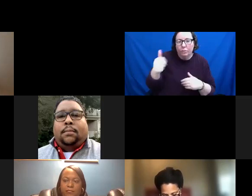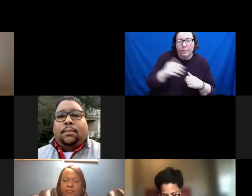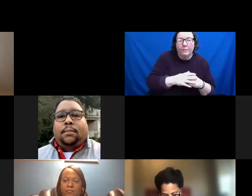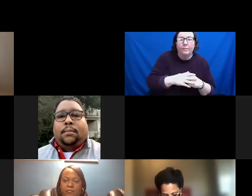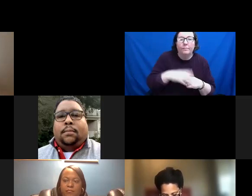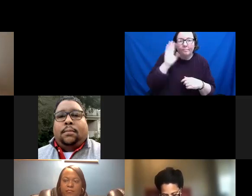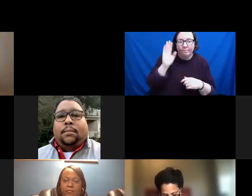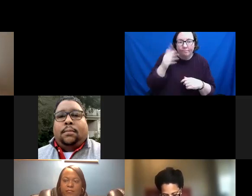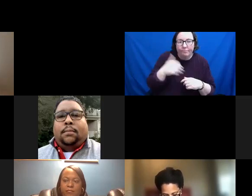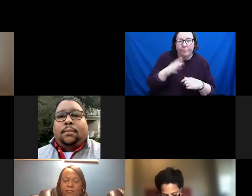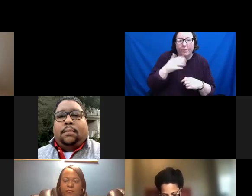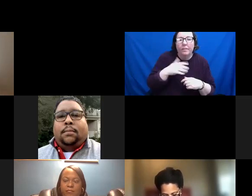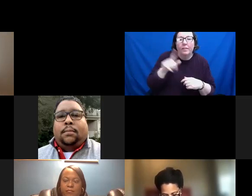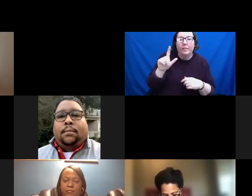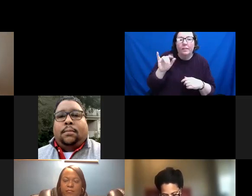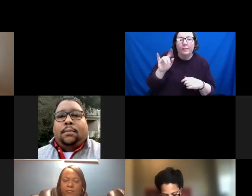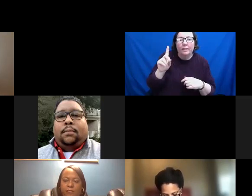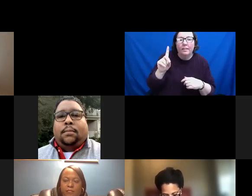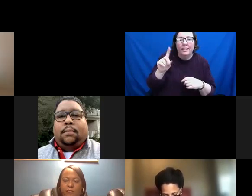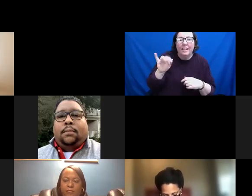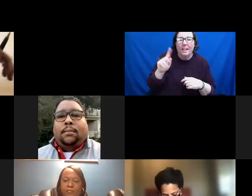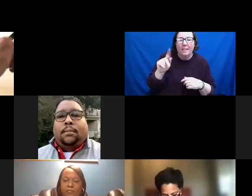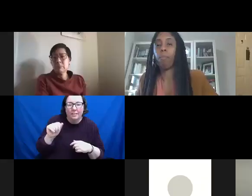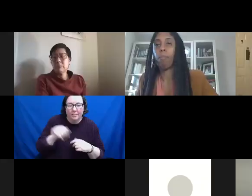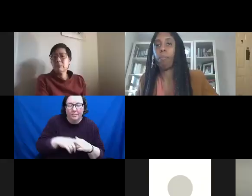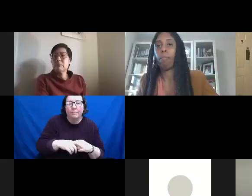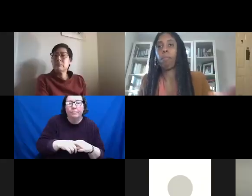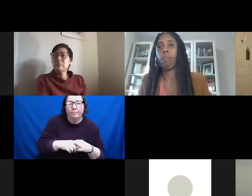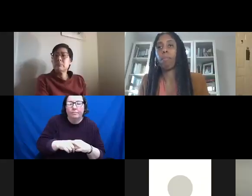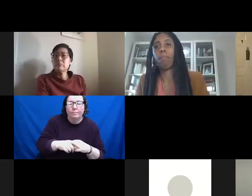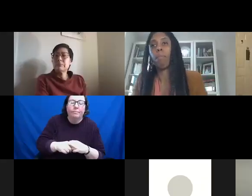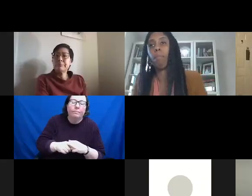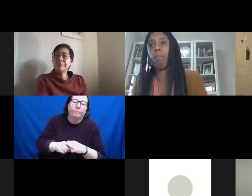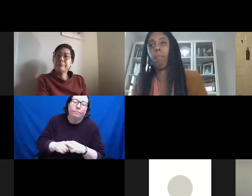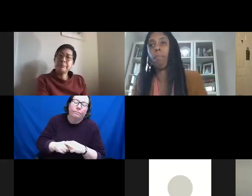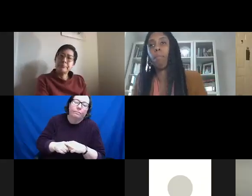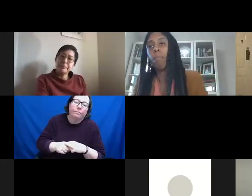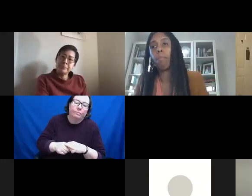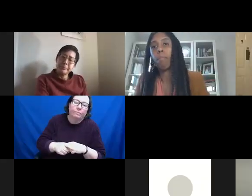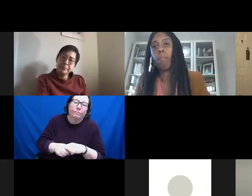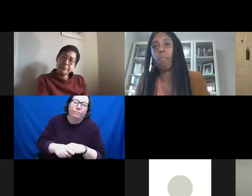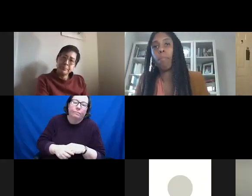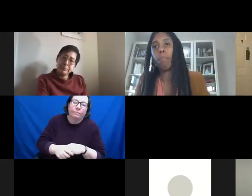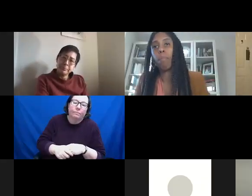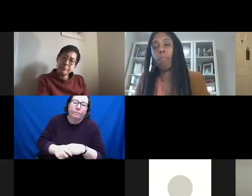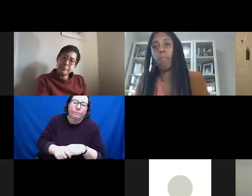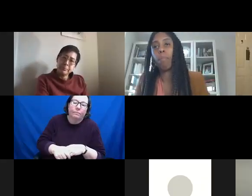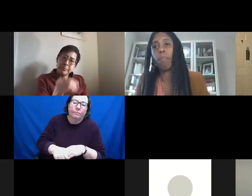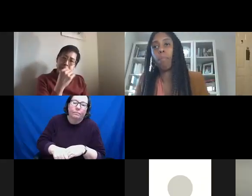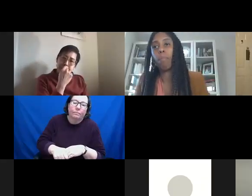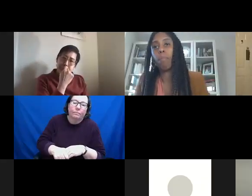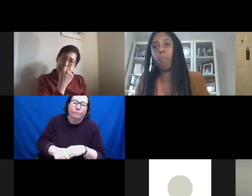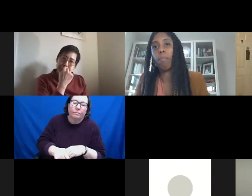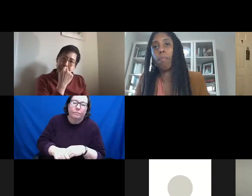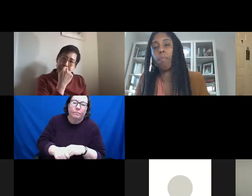Hi, good evening. My name is Lidiana Mendez and I'll be your Cape Verdean Creole interpreter. Boa tarde, meu nome